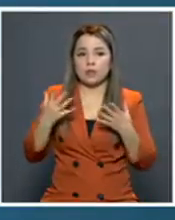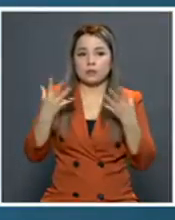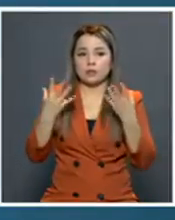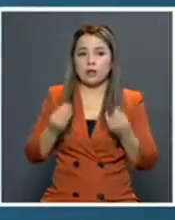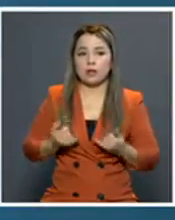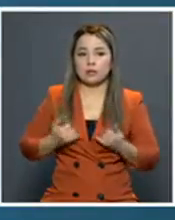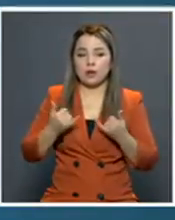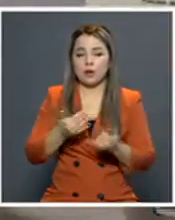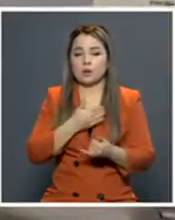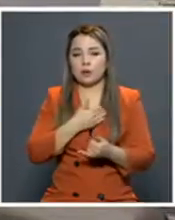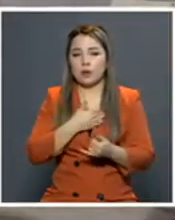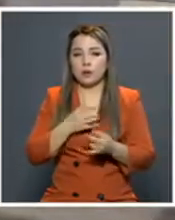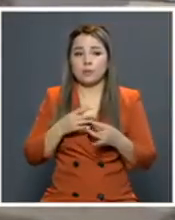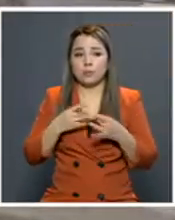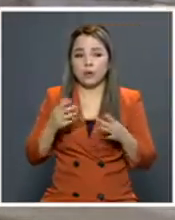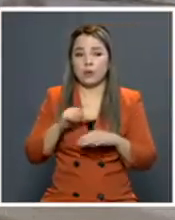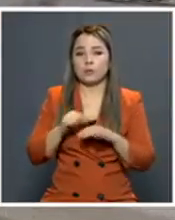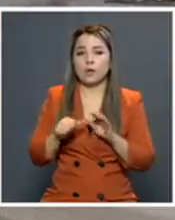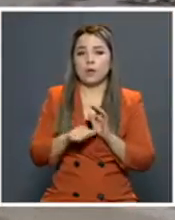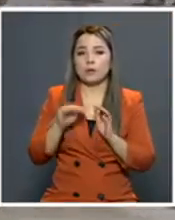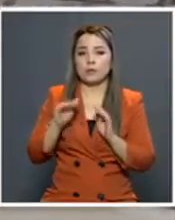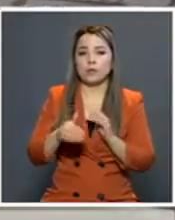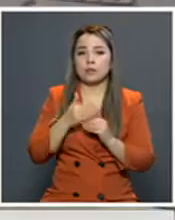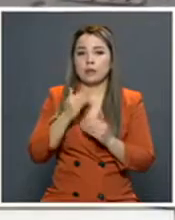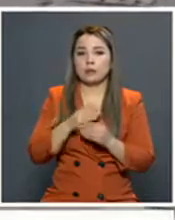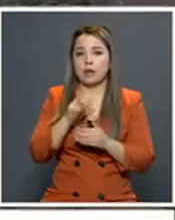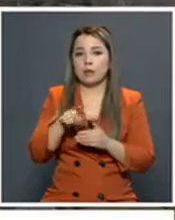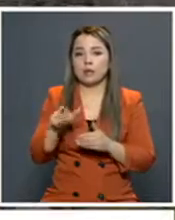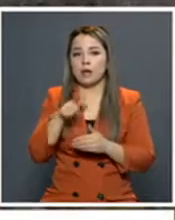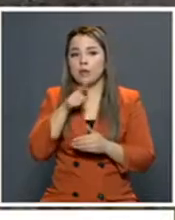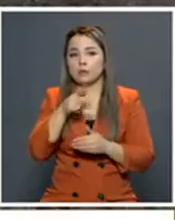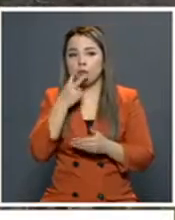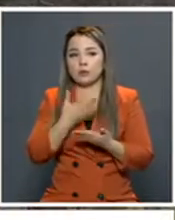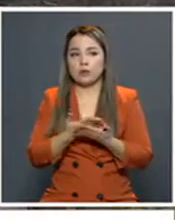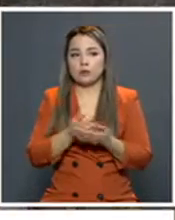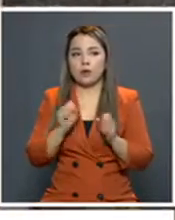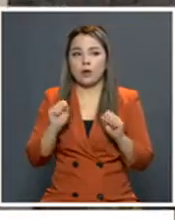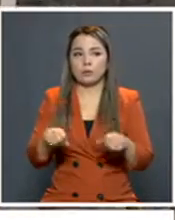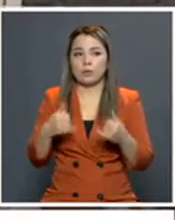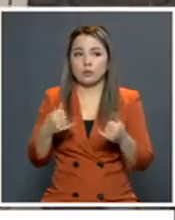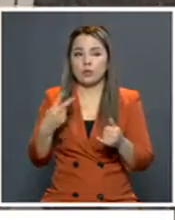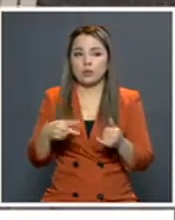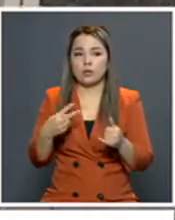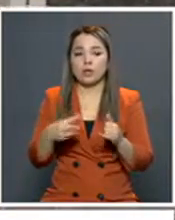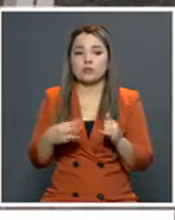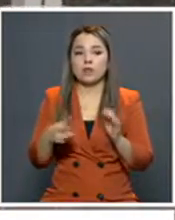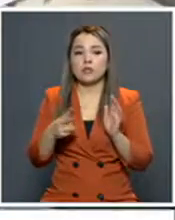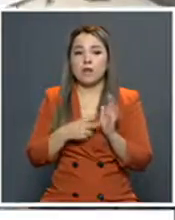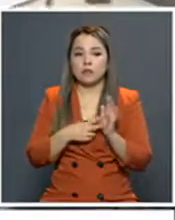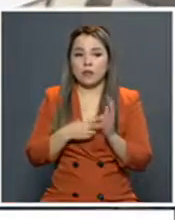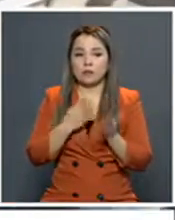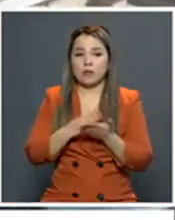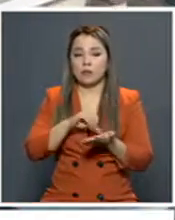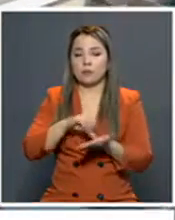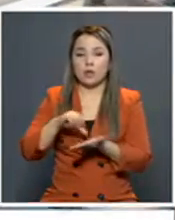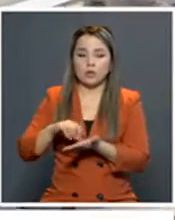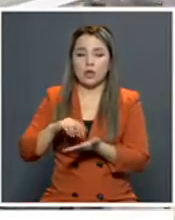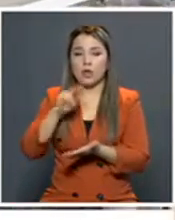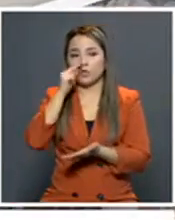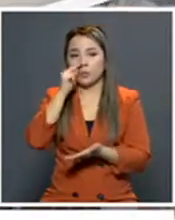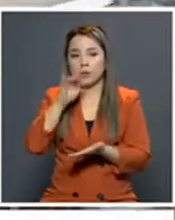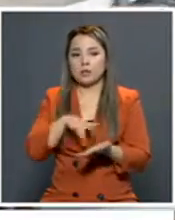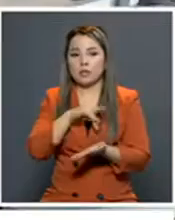тойламақ. Салтанатты шараны 16 мыңнан астам адам тамашалай алады. Ел аумағындағы 37 өнер ұжымы Шымкентке гастрольдік сапармен